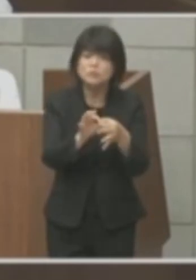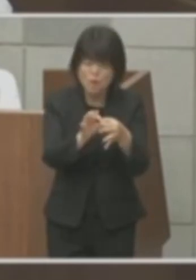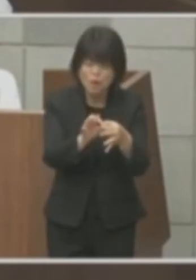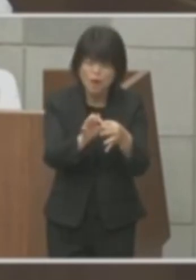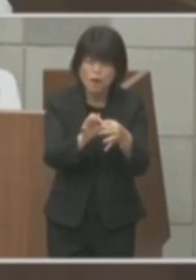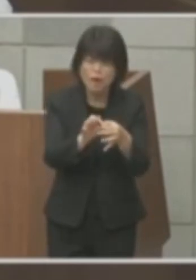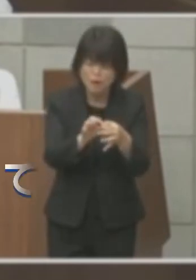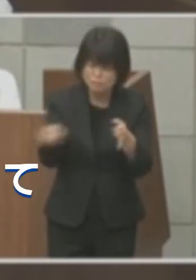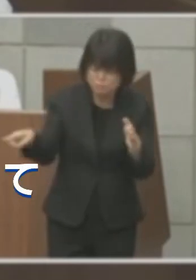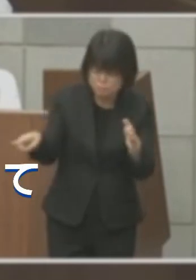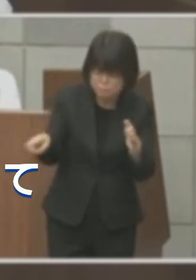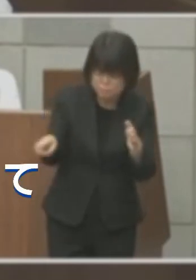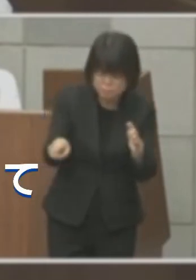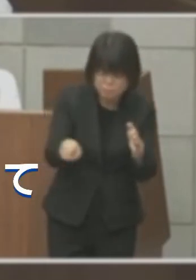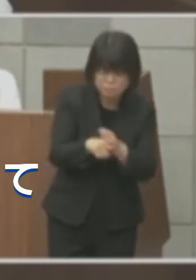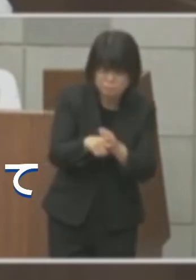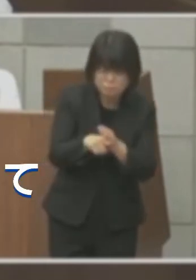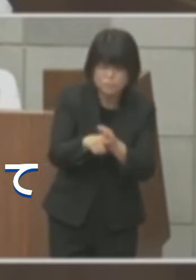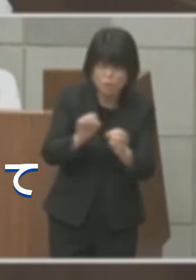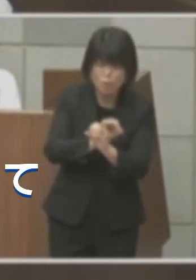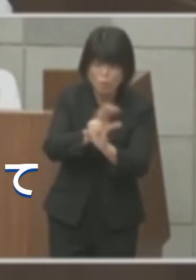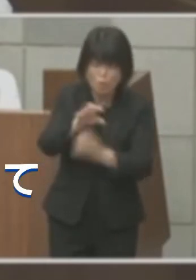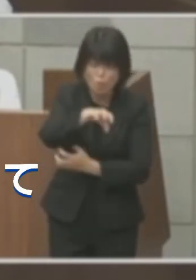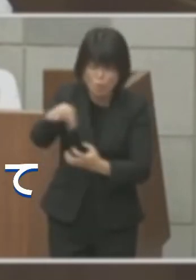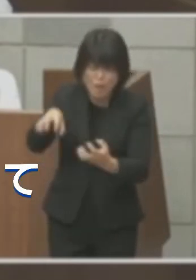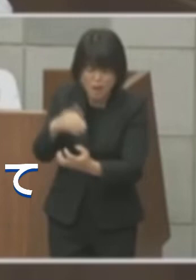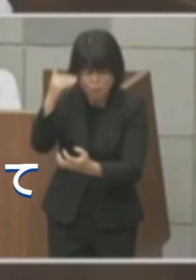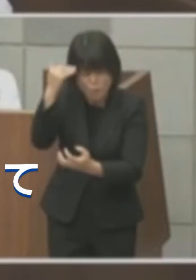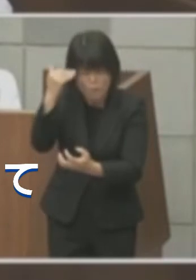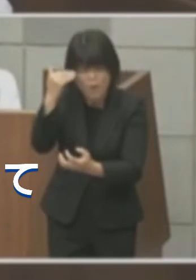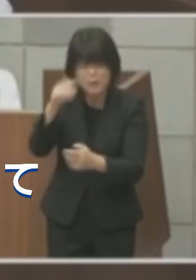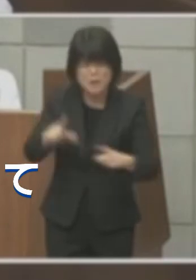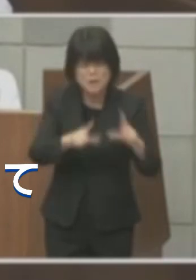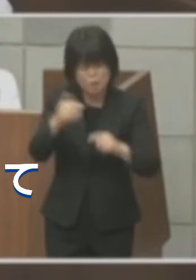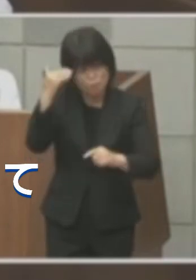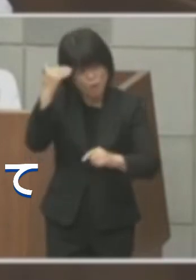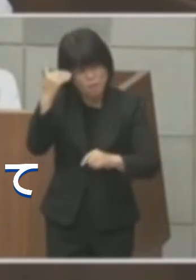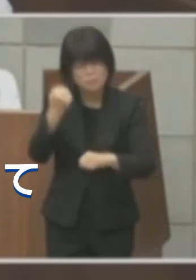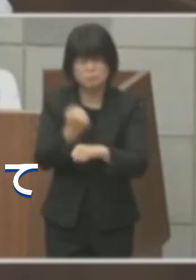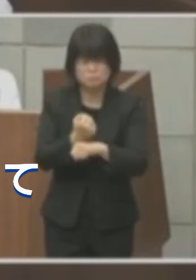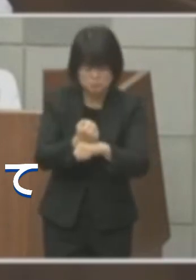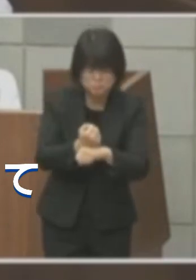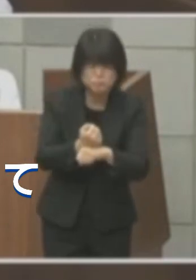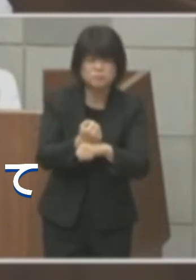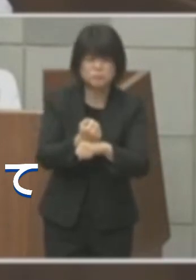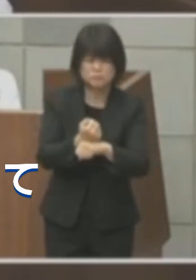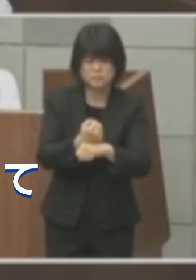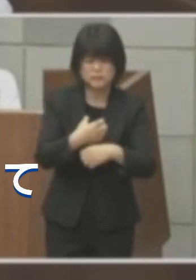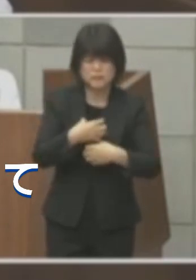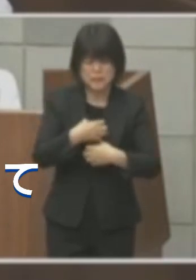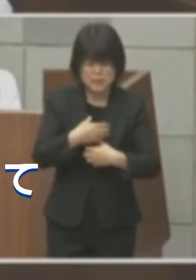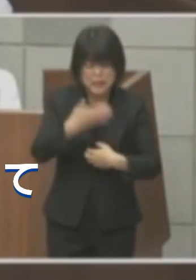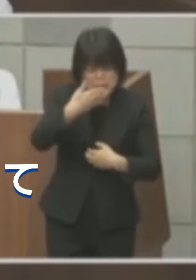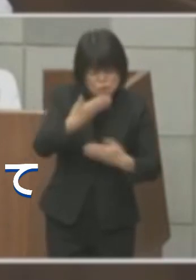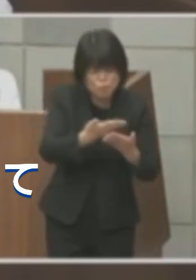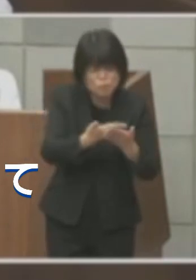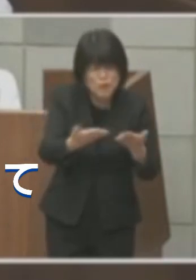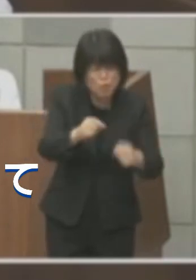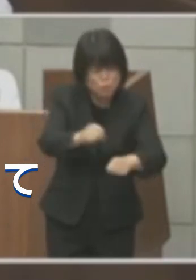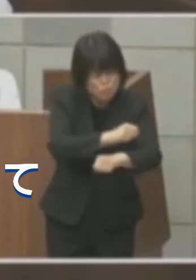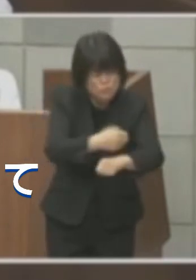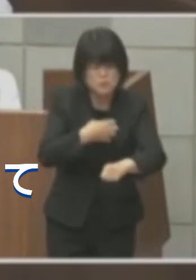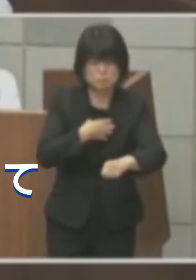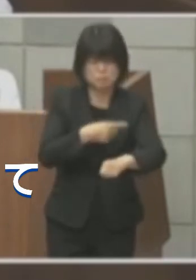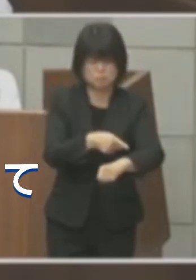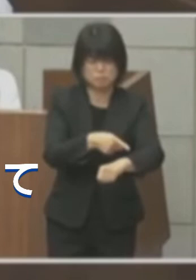引くコロナ禍の中、生活にお困りの市民、とりわけ深刻な影響を受けていた飲食店をはじめとする